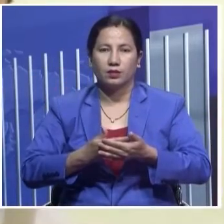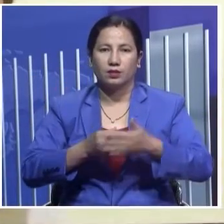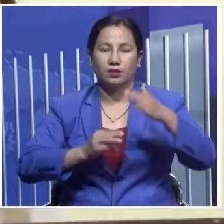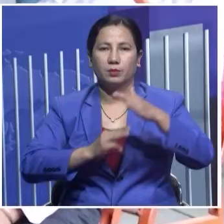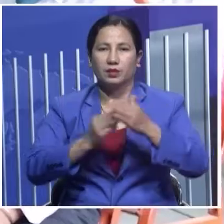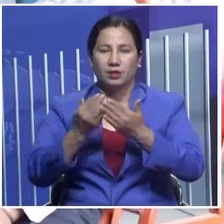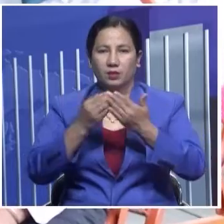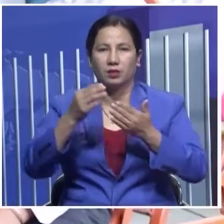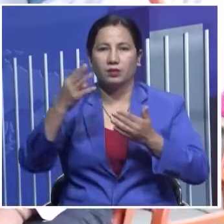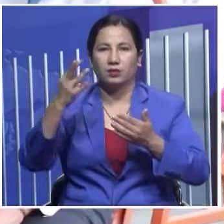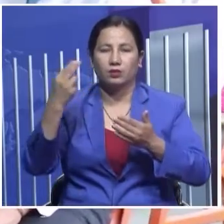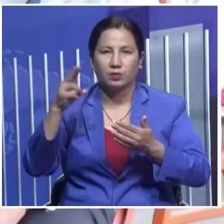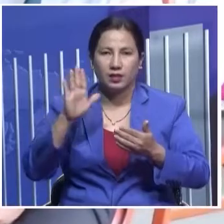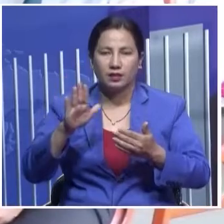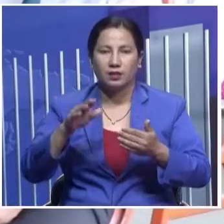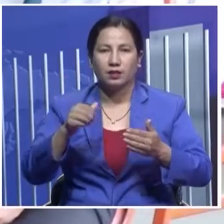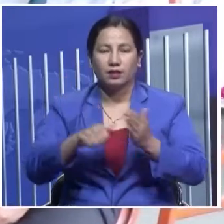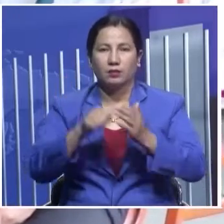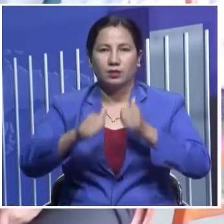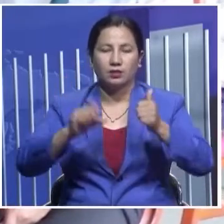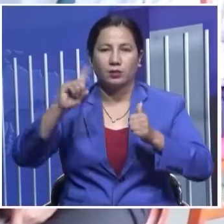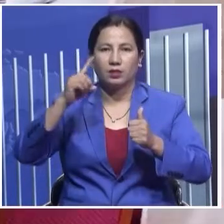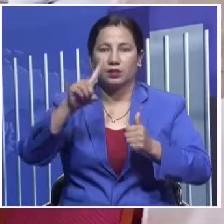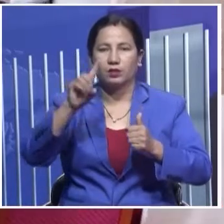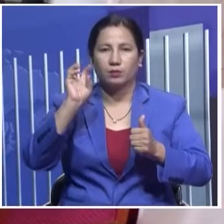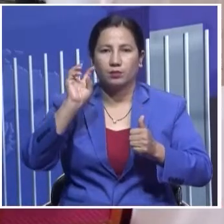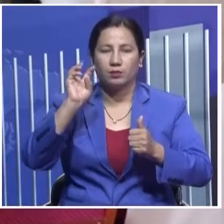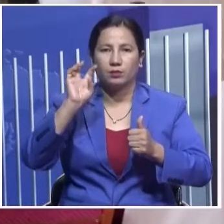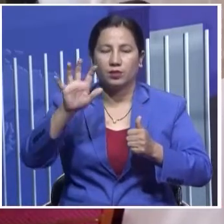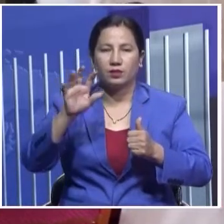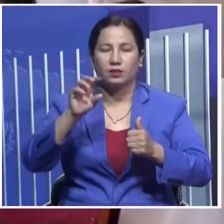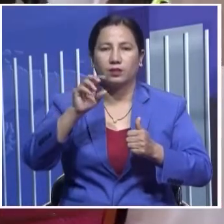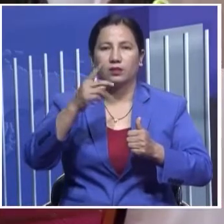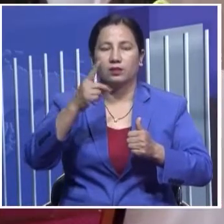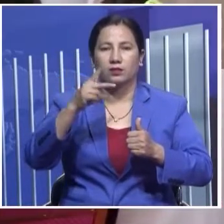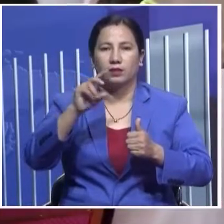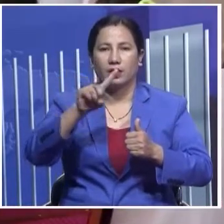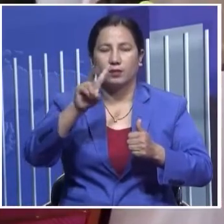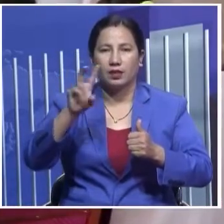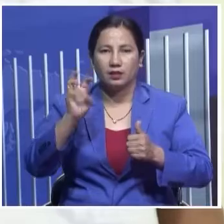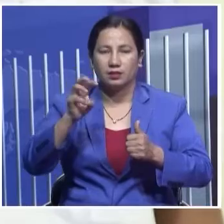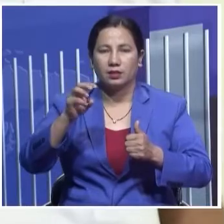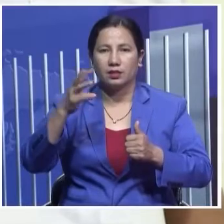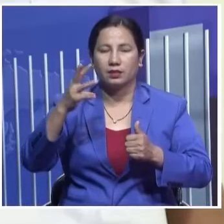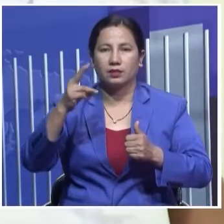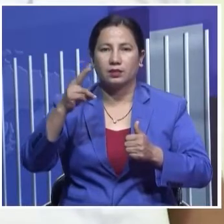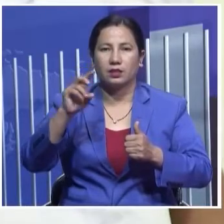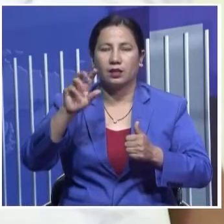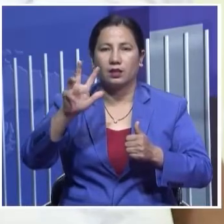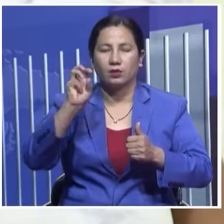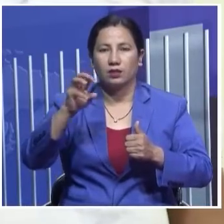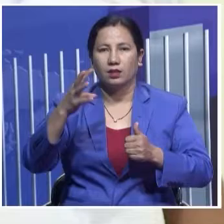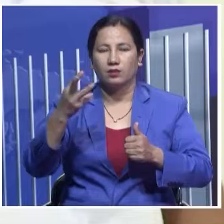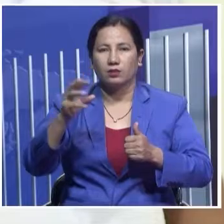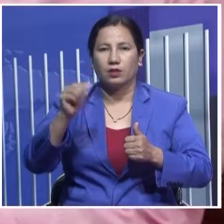माध्यमिक विद्यालय चौथो भएका थिए। प्रतियोगितामा प्रथमलाई 15,000, द्वितीयलाई 12,000, तृतीयलाई 9,000 र चौथोलाई 6,000